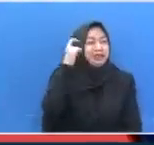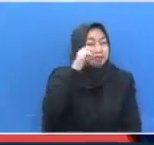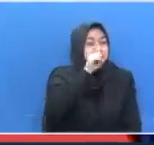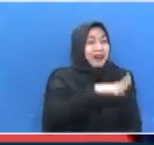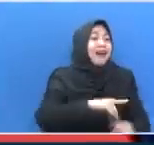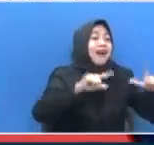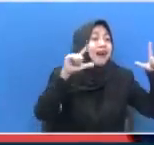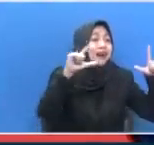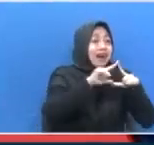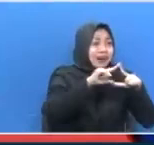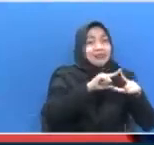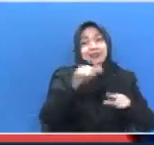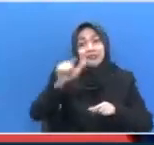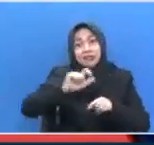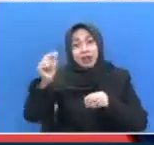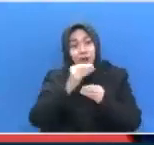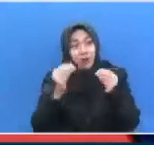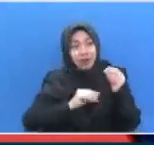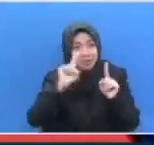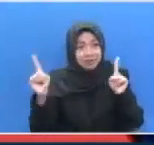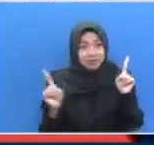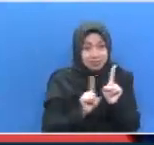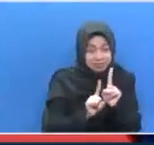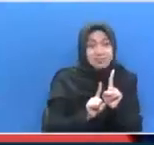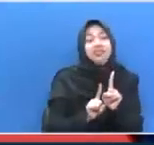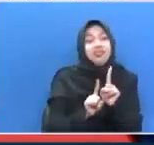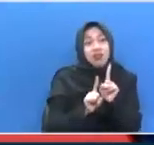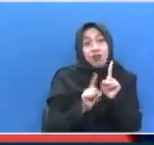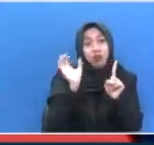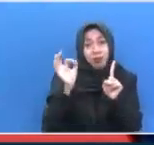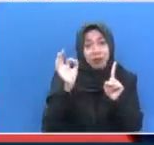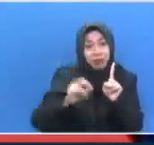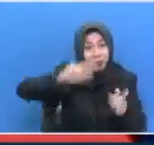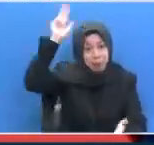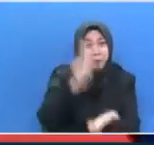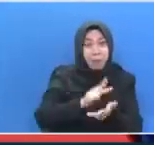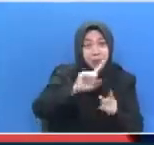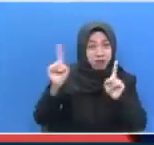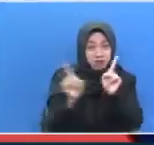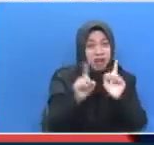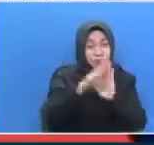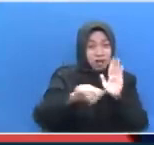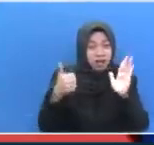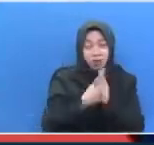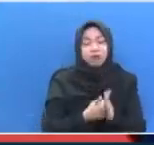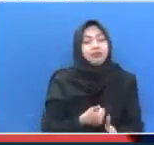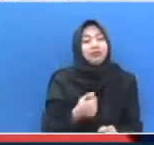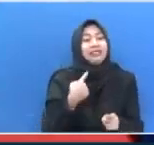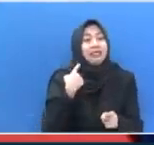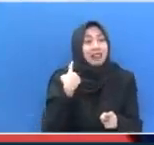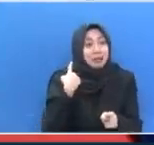saya Nyatakan sebagai calon wakil Maka besok pun anda harus ikut dan memenuhi Aturan itu tapi